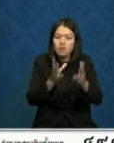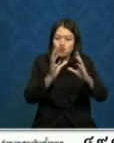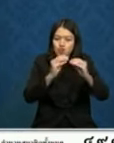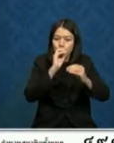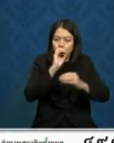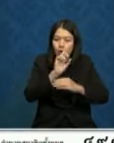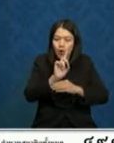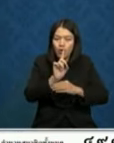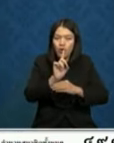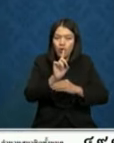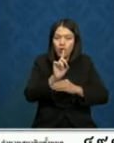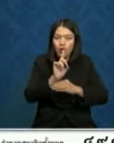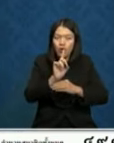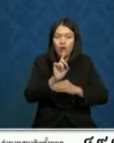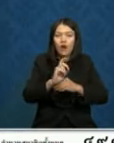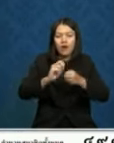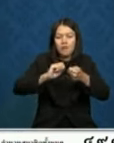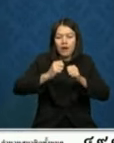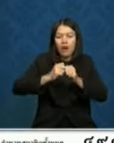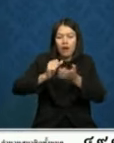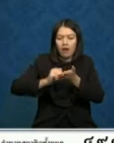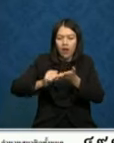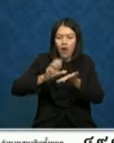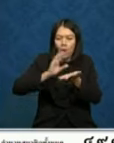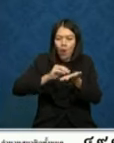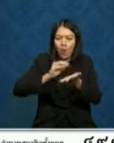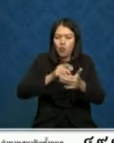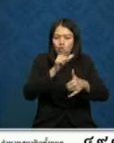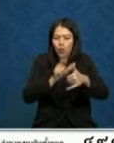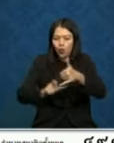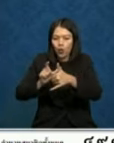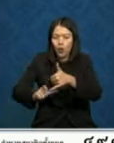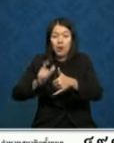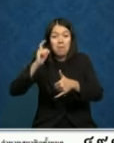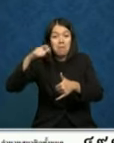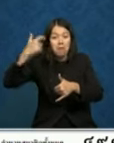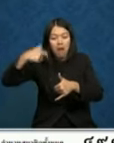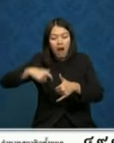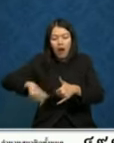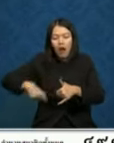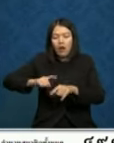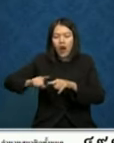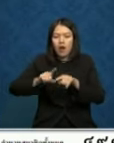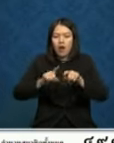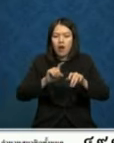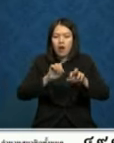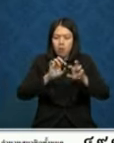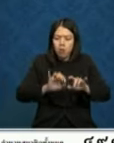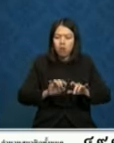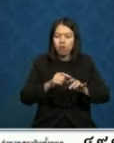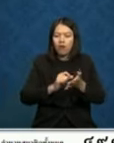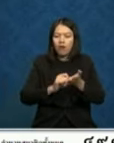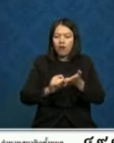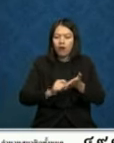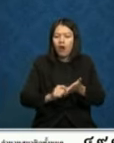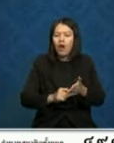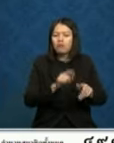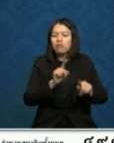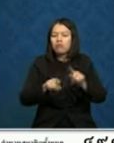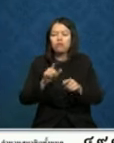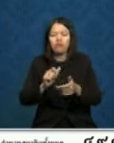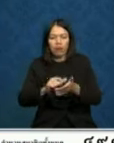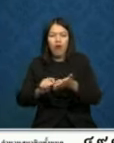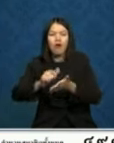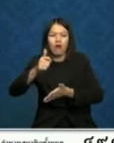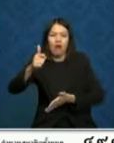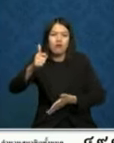าการแก้ไขข้อมูลของแรงงานต่างด้าวนั้นผ่านระบบอิเล็กทรอนิกส์สามารถแก้ไขได้บางเรื่องเท่านั้น